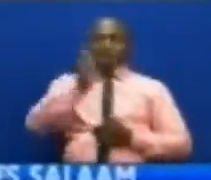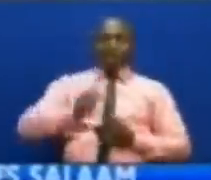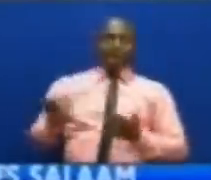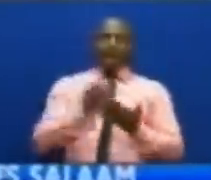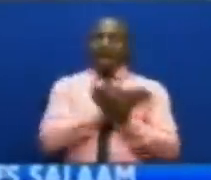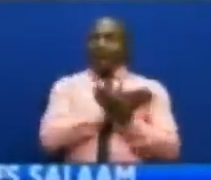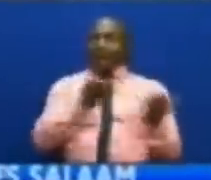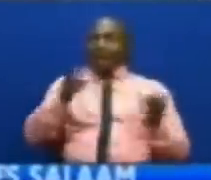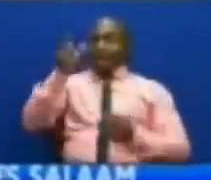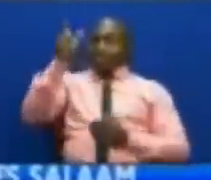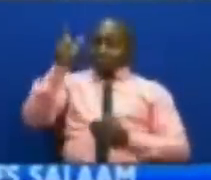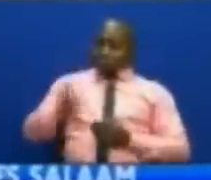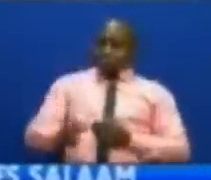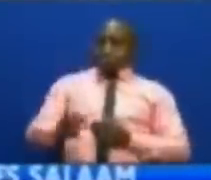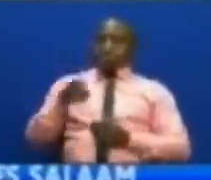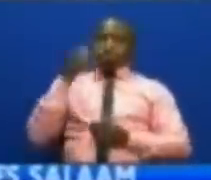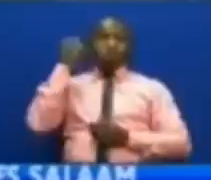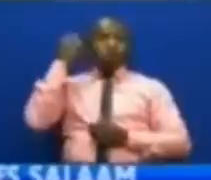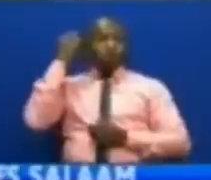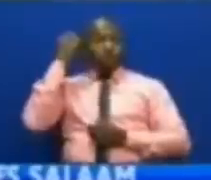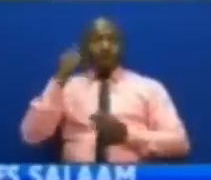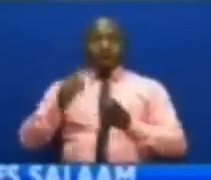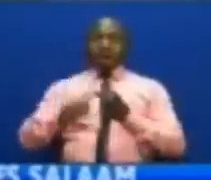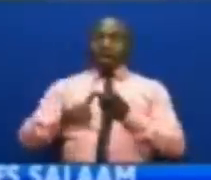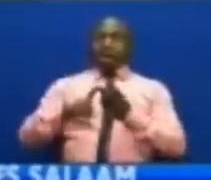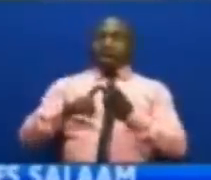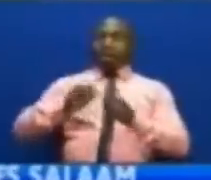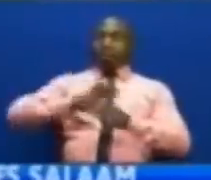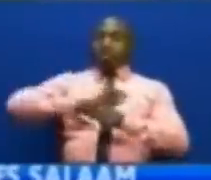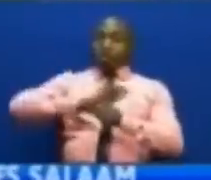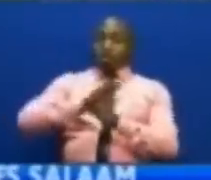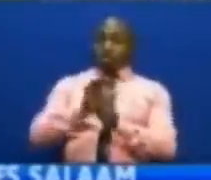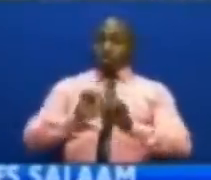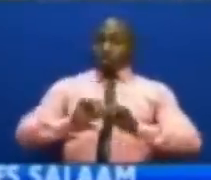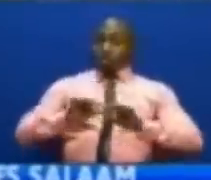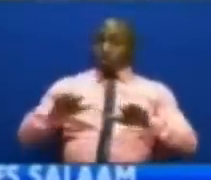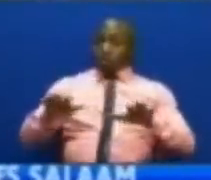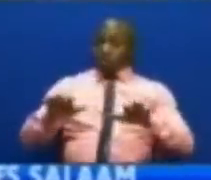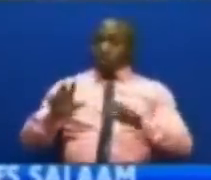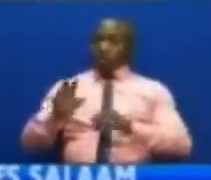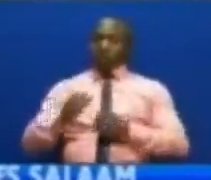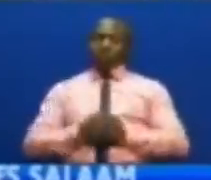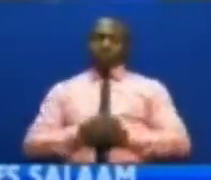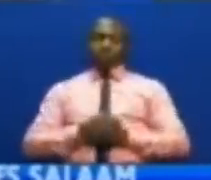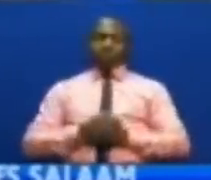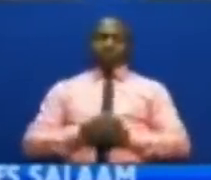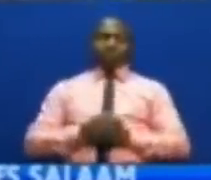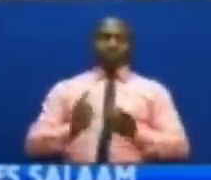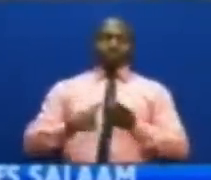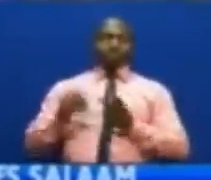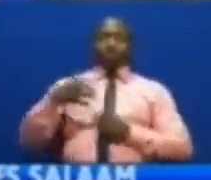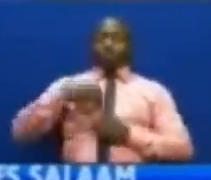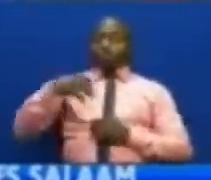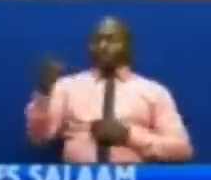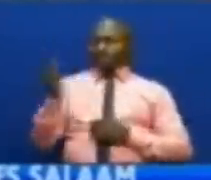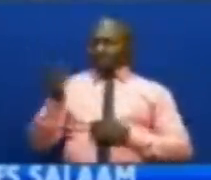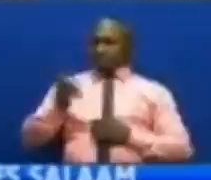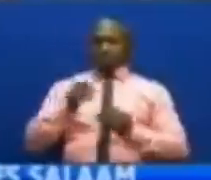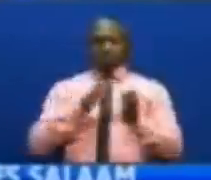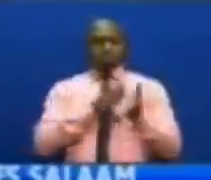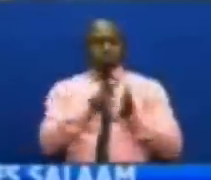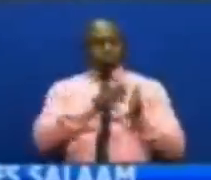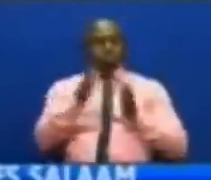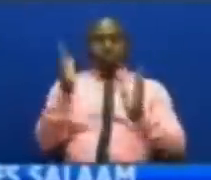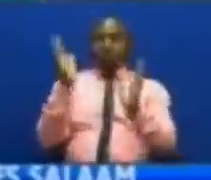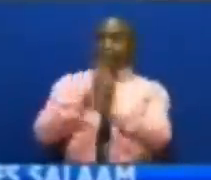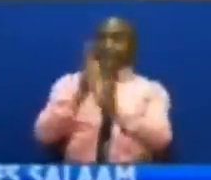mshukiwa wala mgonjwa wa ugonjwa wa kirusi cha corona. Waziri pia ameeleza hali ya Watanzania